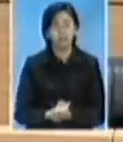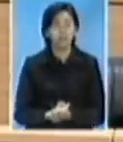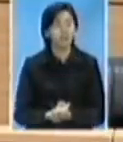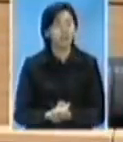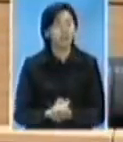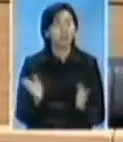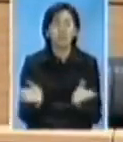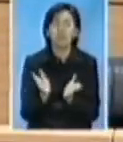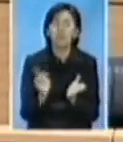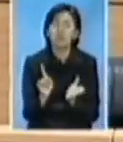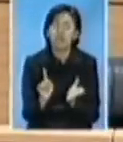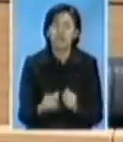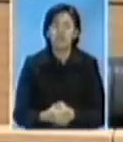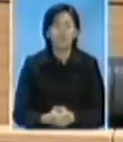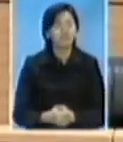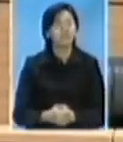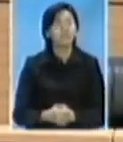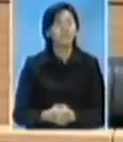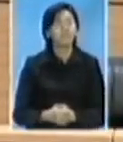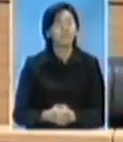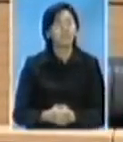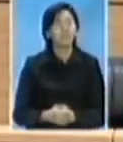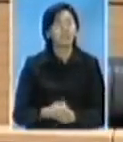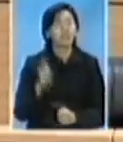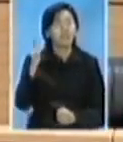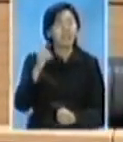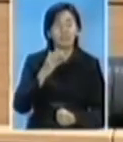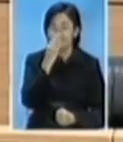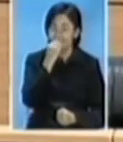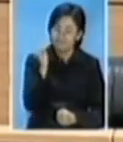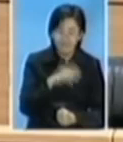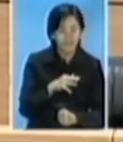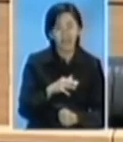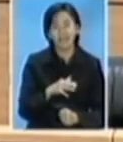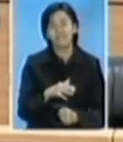ไปหนุนเขาได้ยังไงฮะเกียรติทักษิณอย่างเดียวเลยล่อมันเลยไง